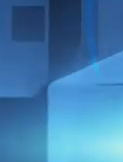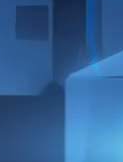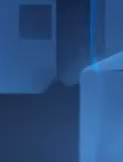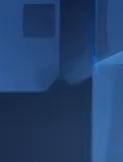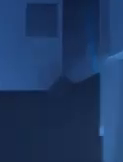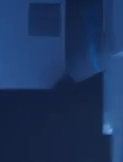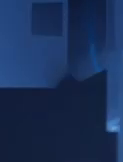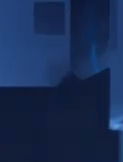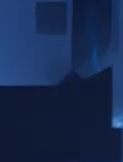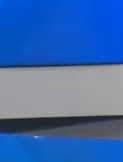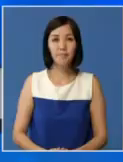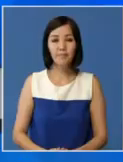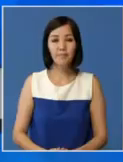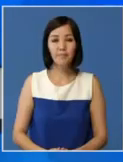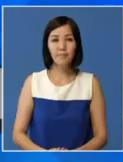Талдықорған.